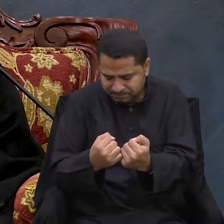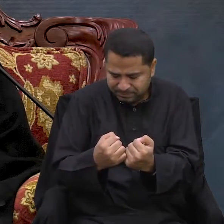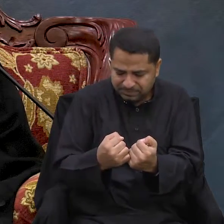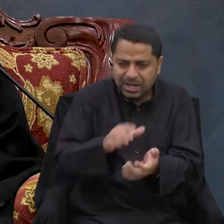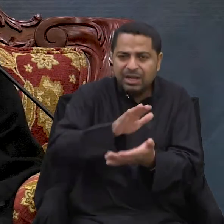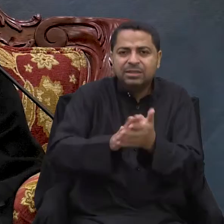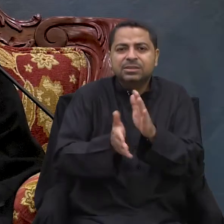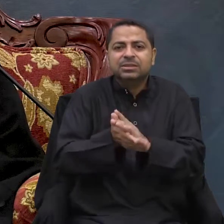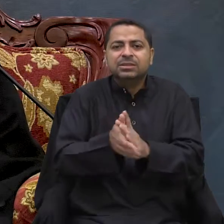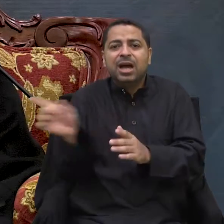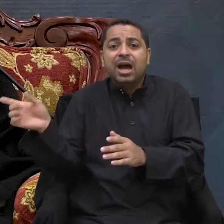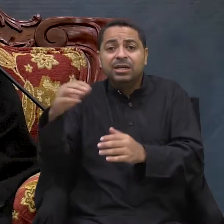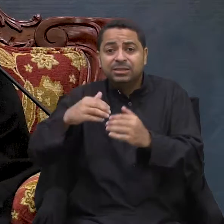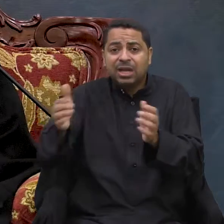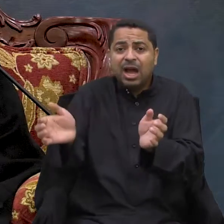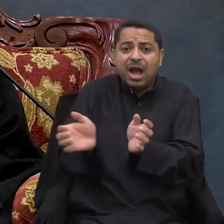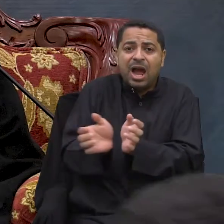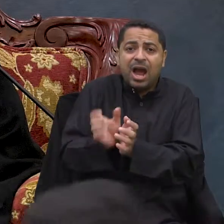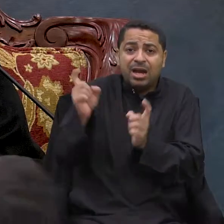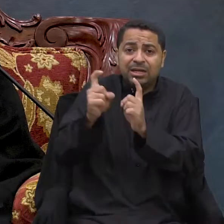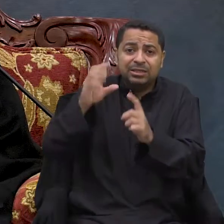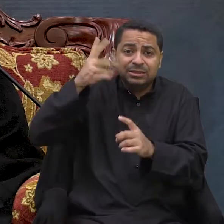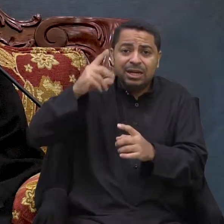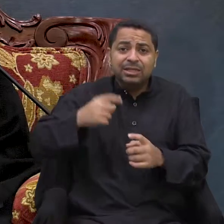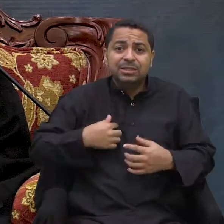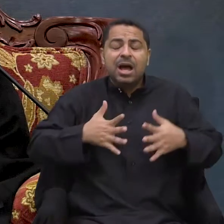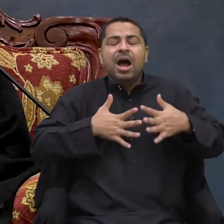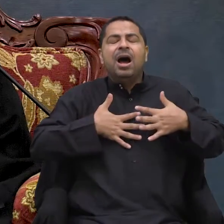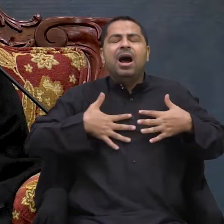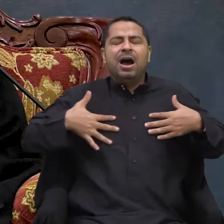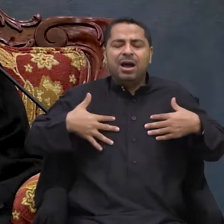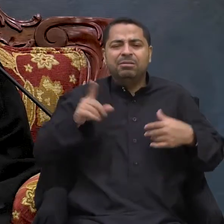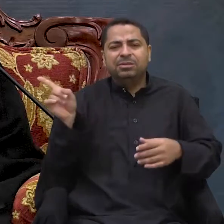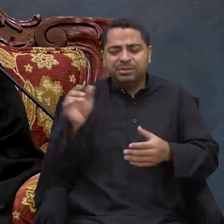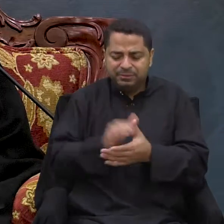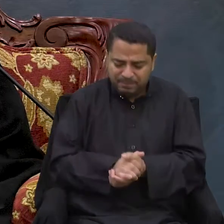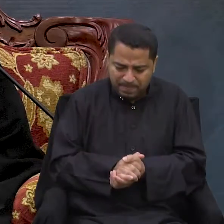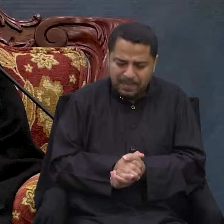قلت حيلتي، شمت بي عدوي.